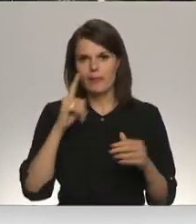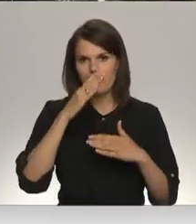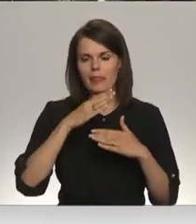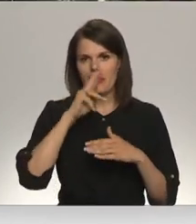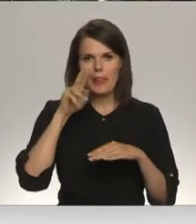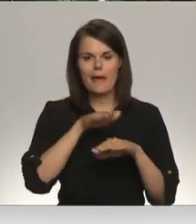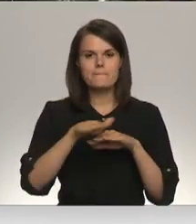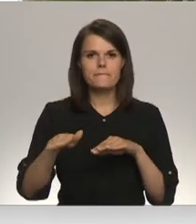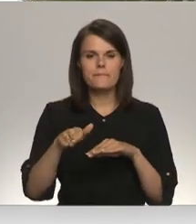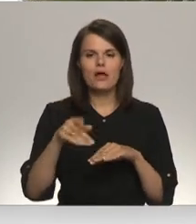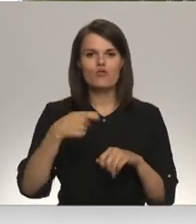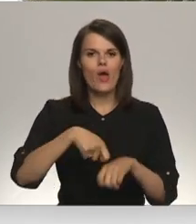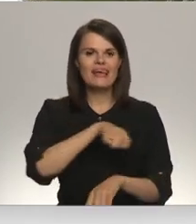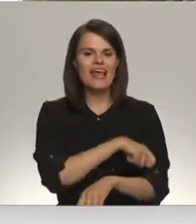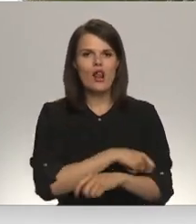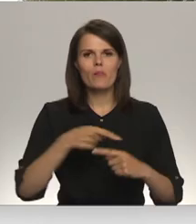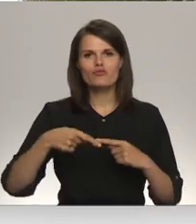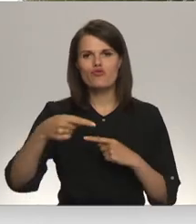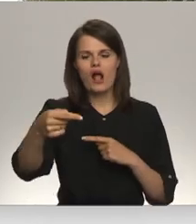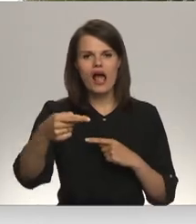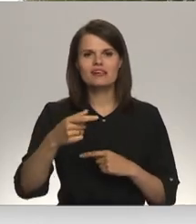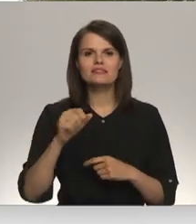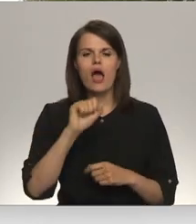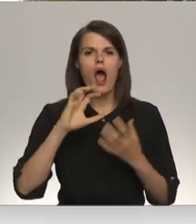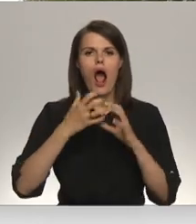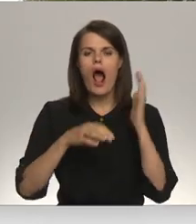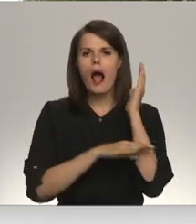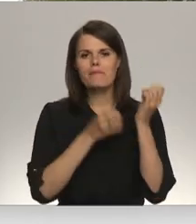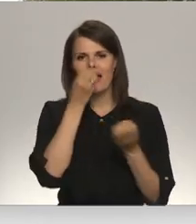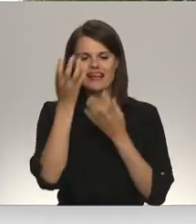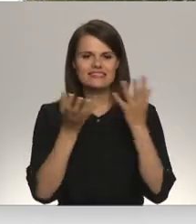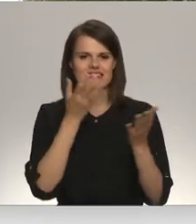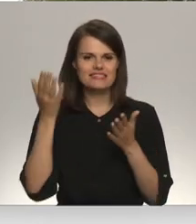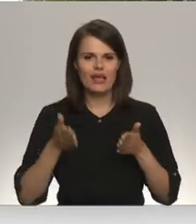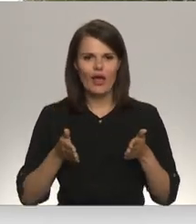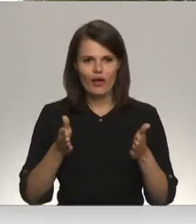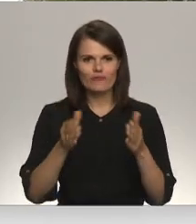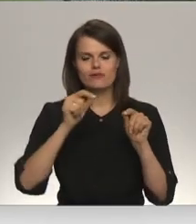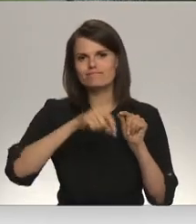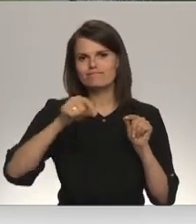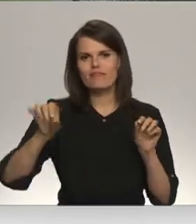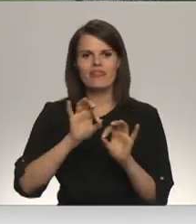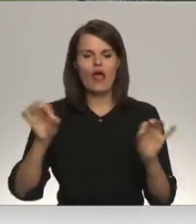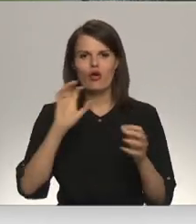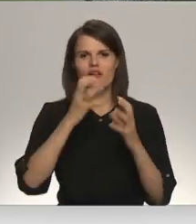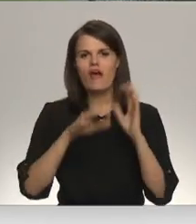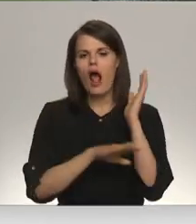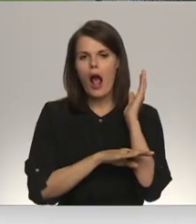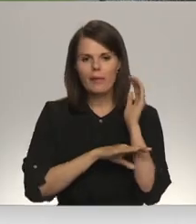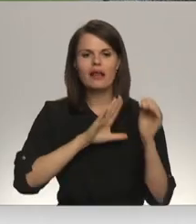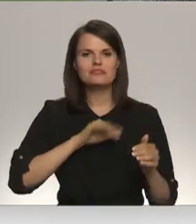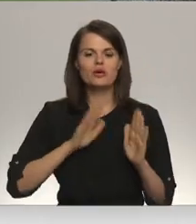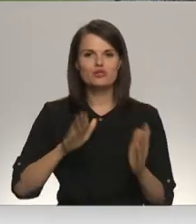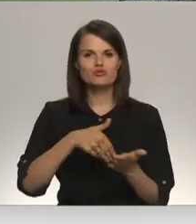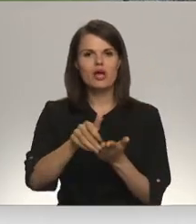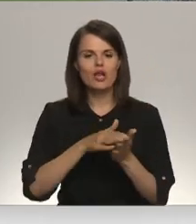garais ābeļziedu stars, kurā šo pavasari iestādītas noslēdzošās dekoratīvās ābeles. Tālāk sekos krāsu,